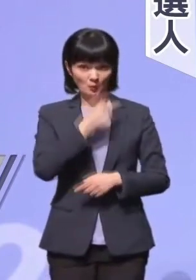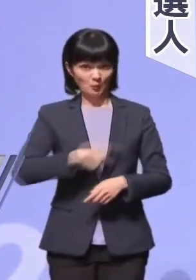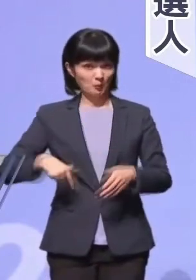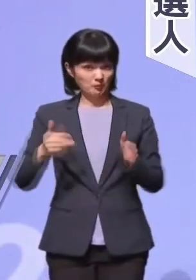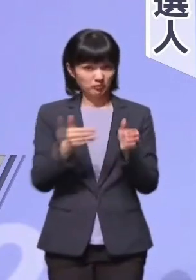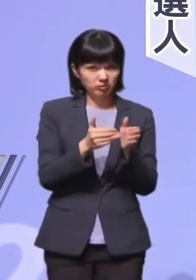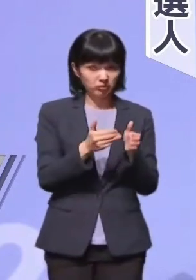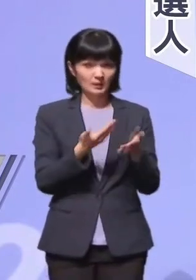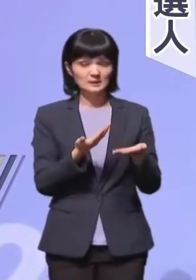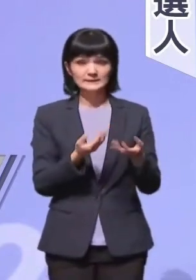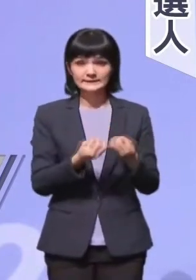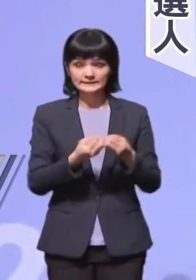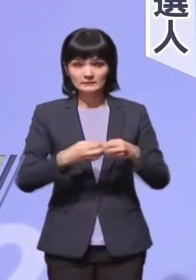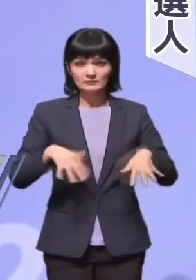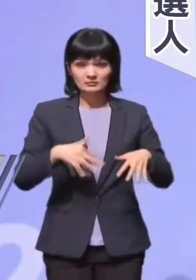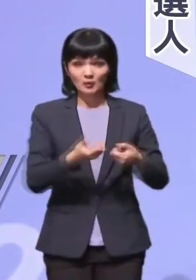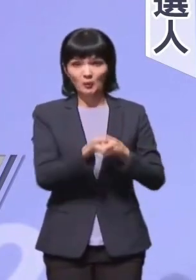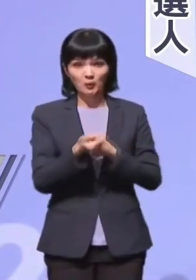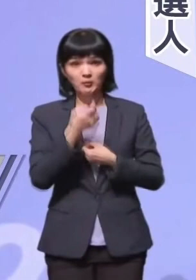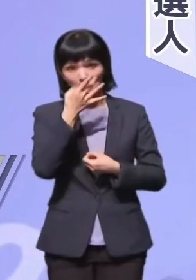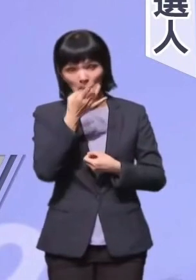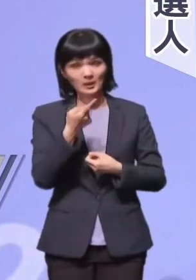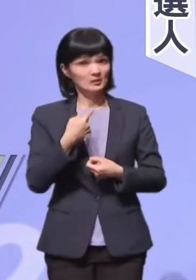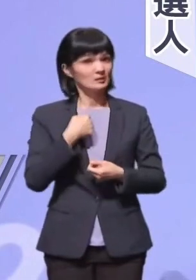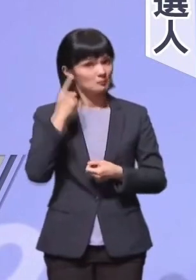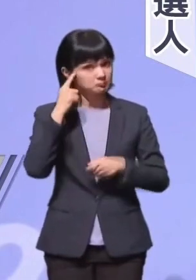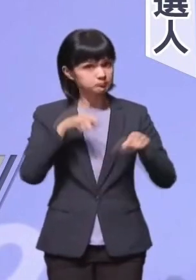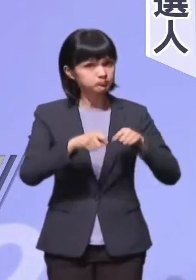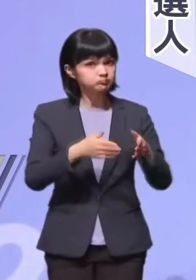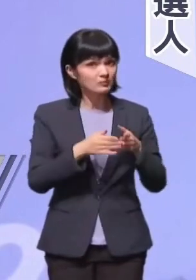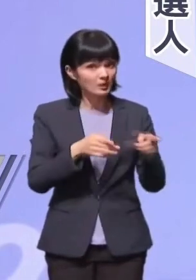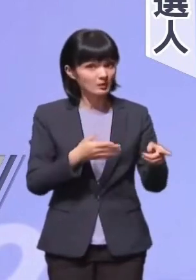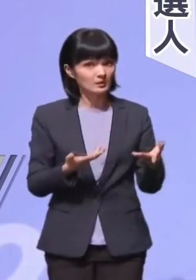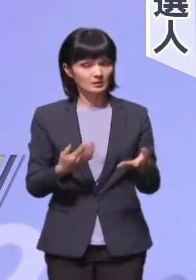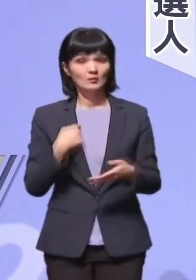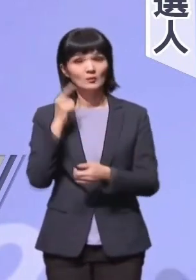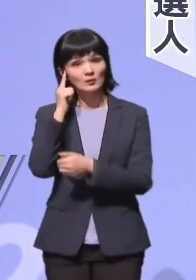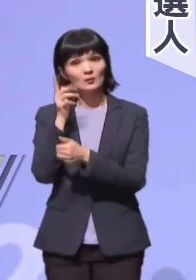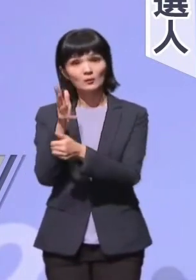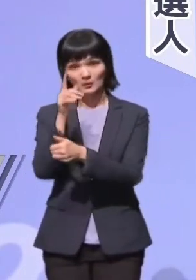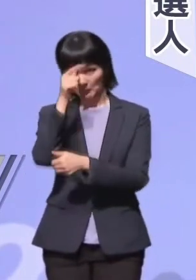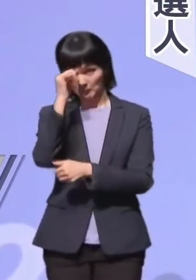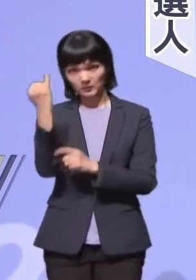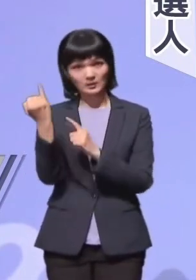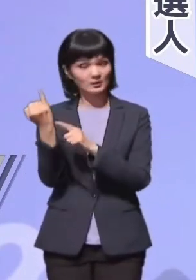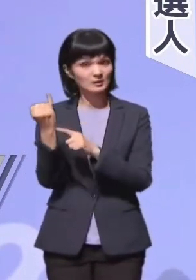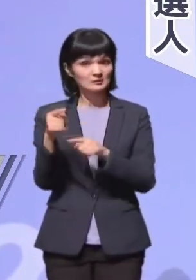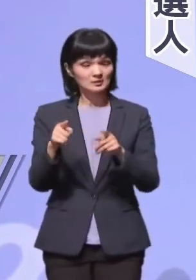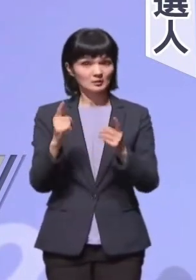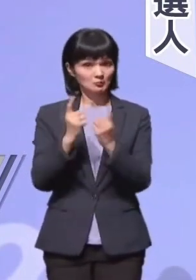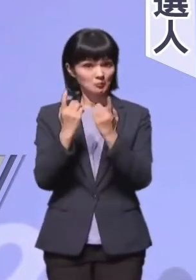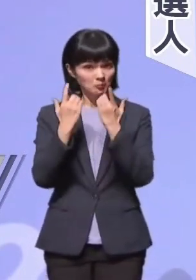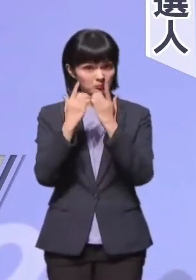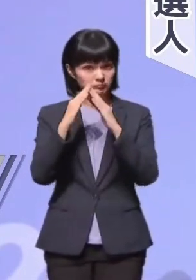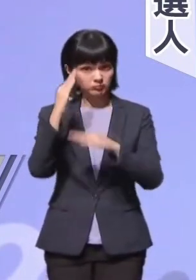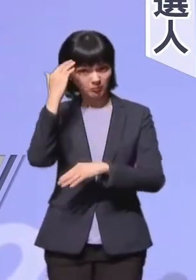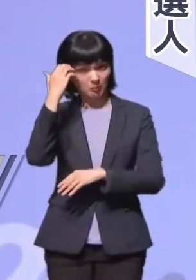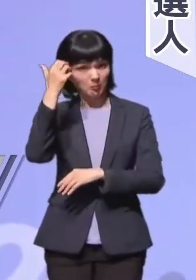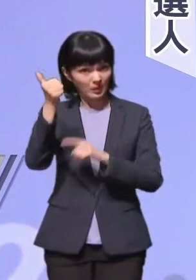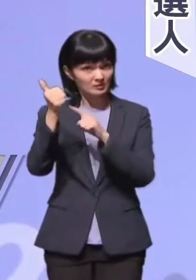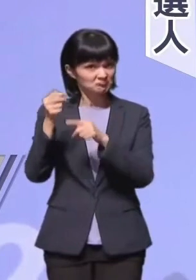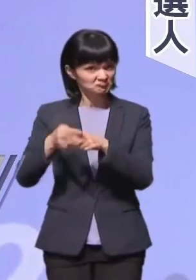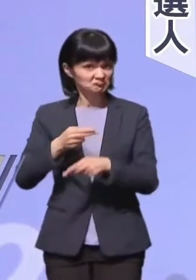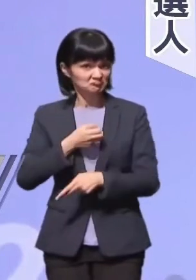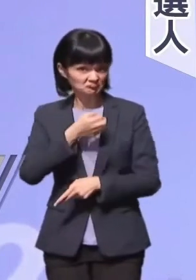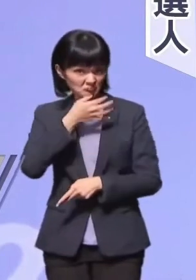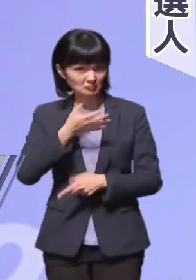会这样戳这样的一个下策吗？我也要请教黄珊副市长，你对柯文哲市长有信心吗？他常常